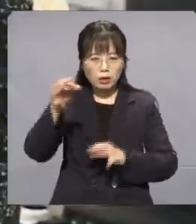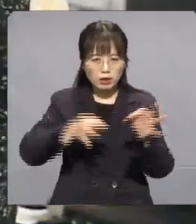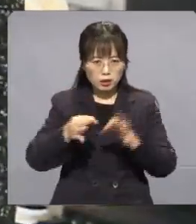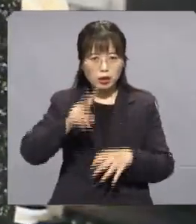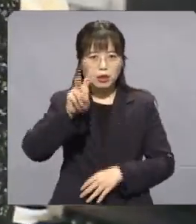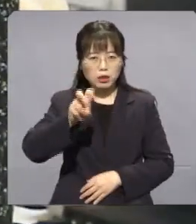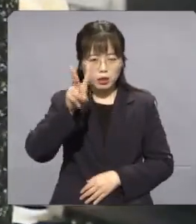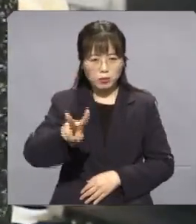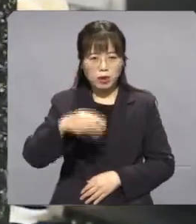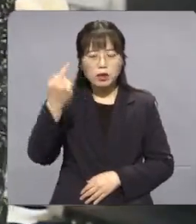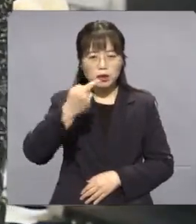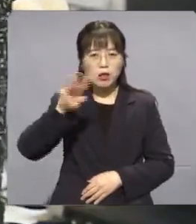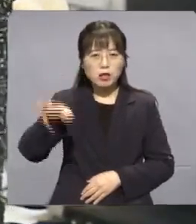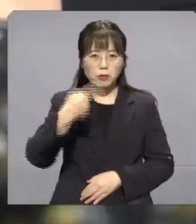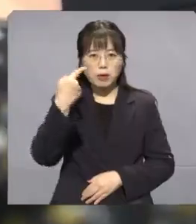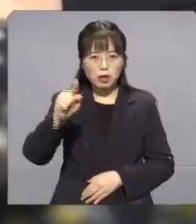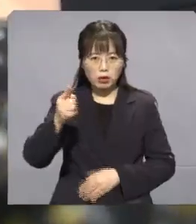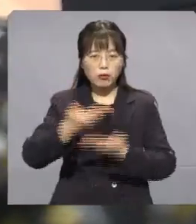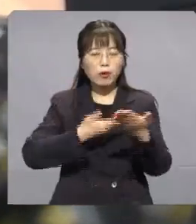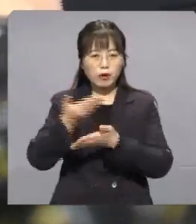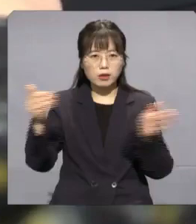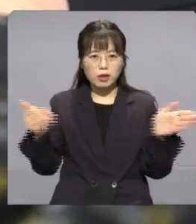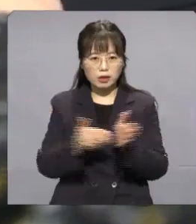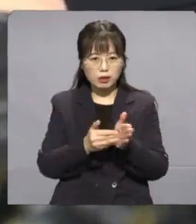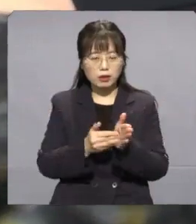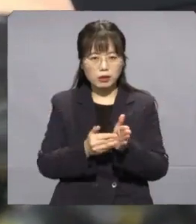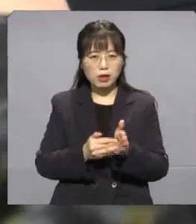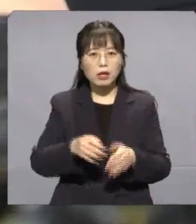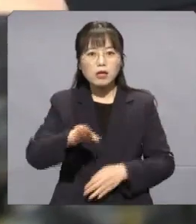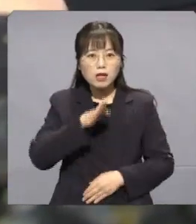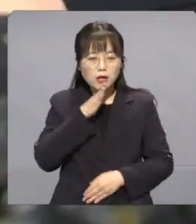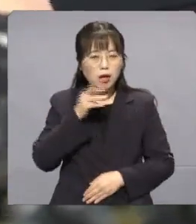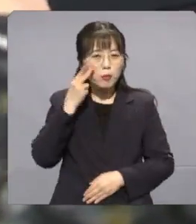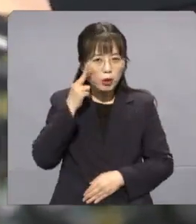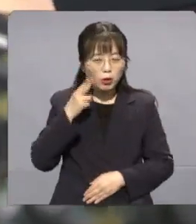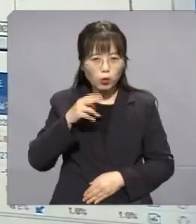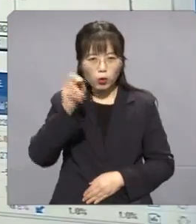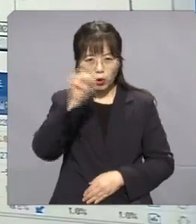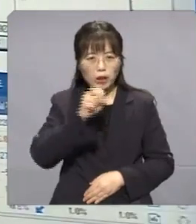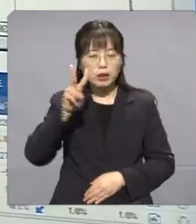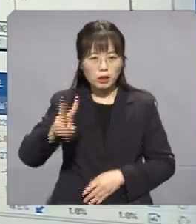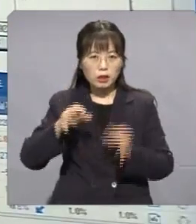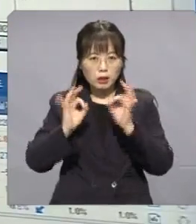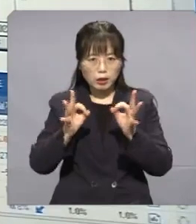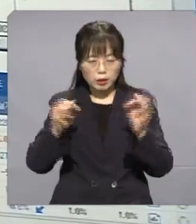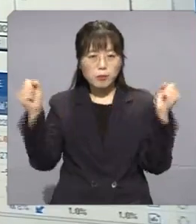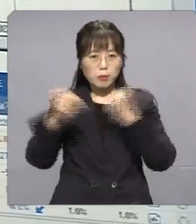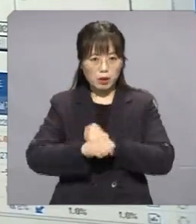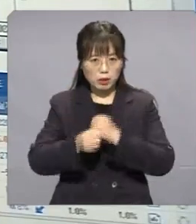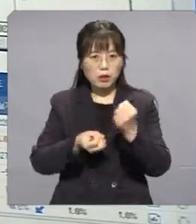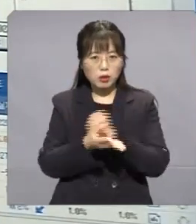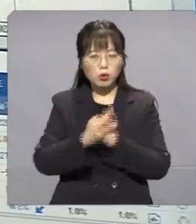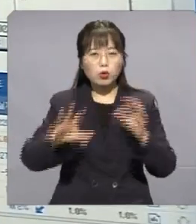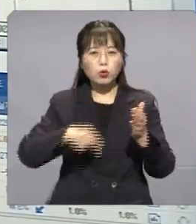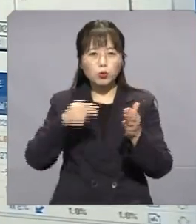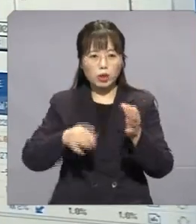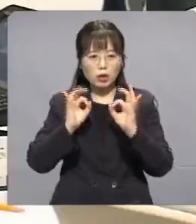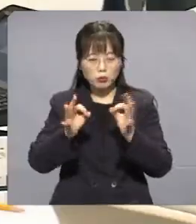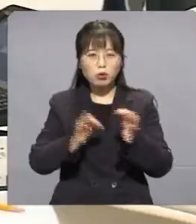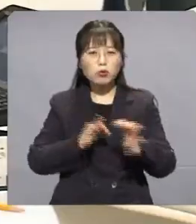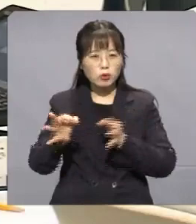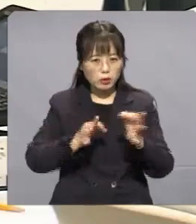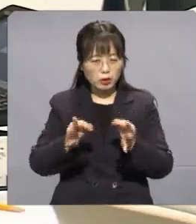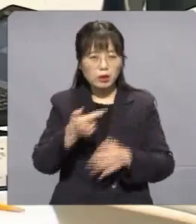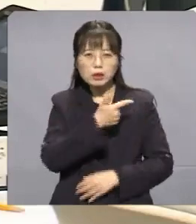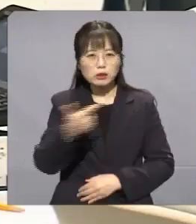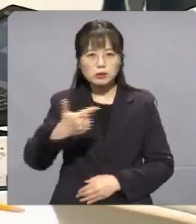하락한 1301원으로 거래를 끝냈습니다 사실상 미국의 실리콘밸리 뱅크 파산 여파로 국내 금융시장에